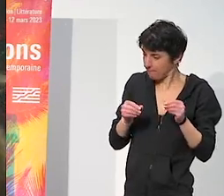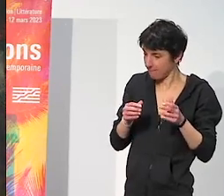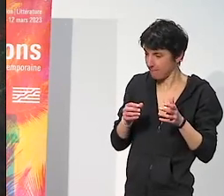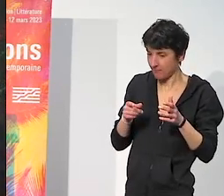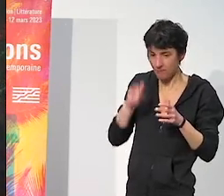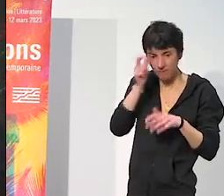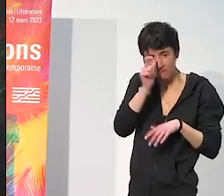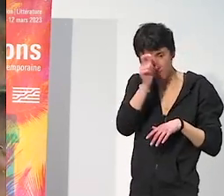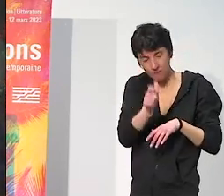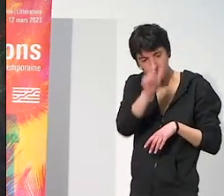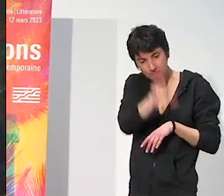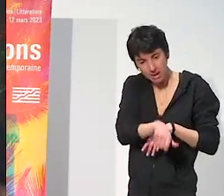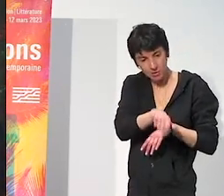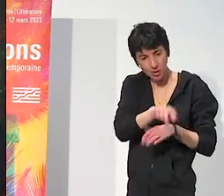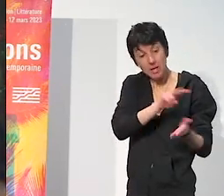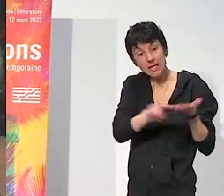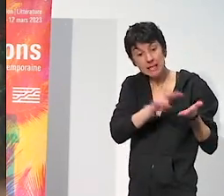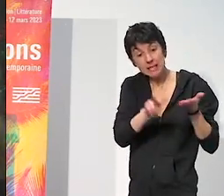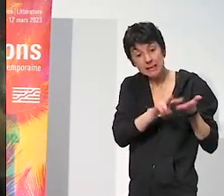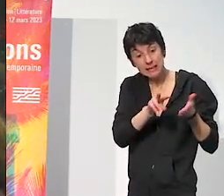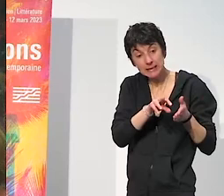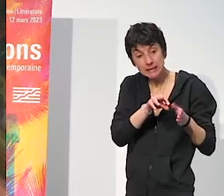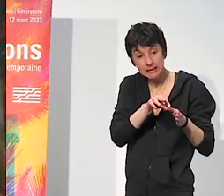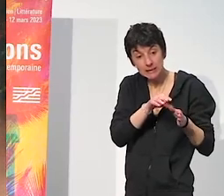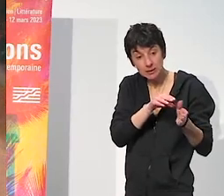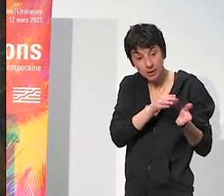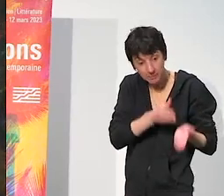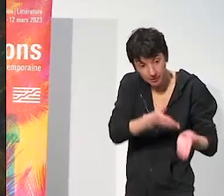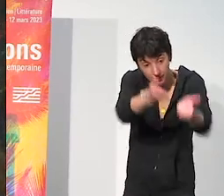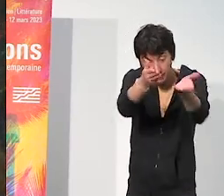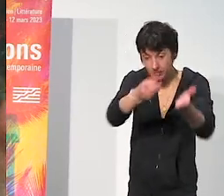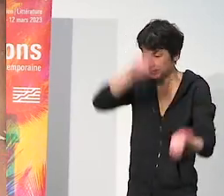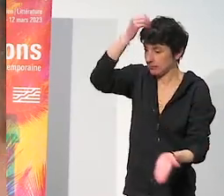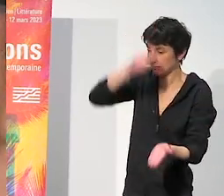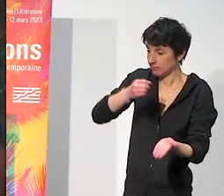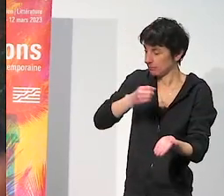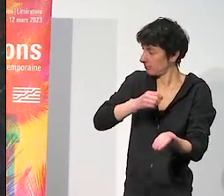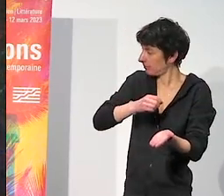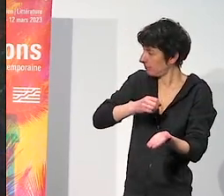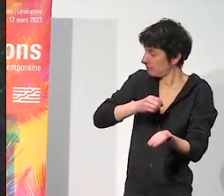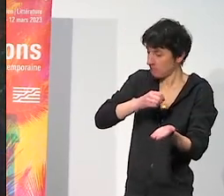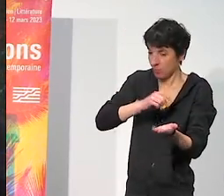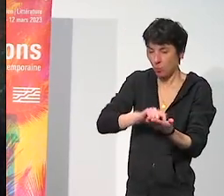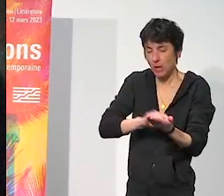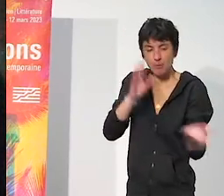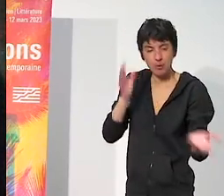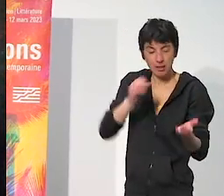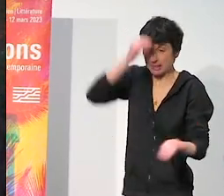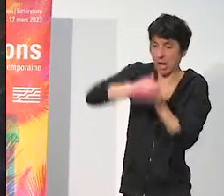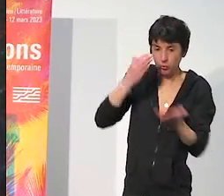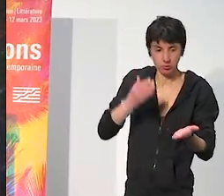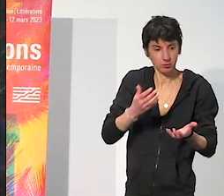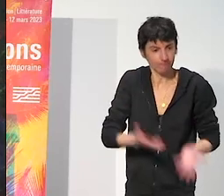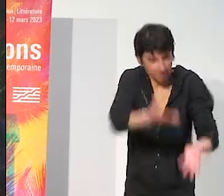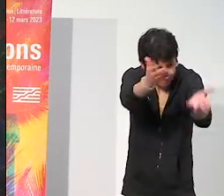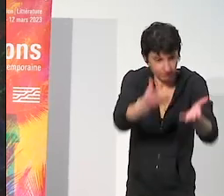d'emmener le lecteur d'une manière brutale. Je pense un peu brutal, c'est-à-dire que je le